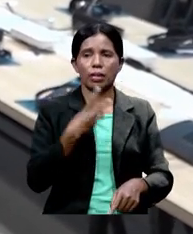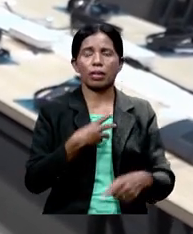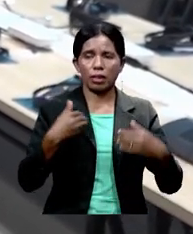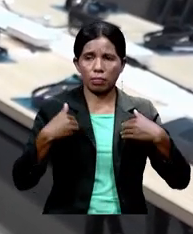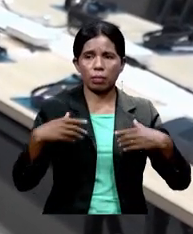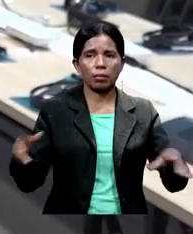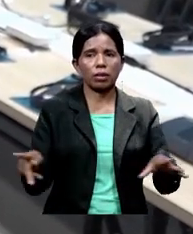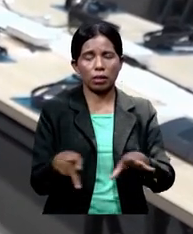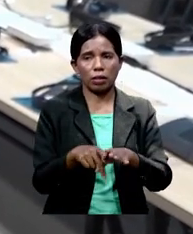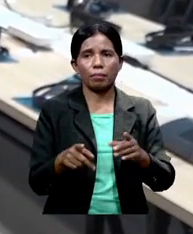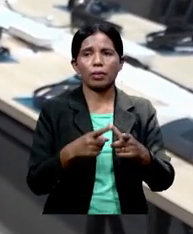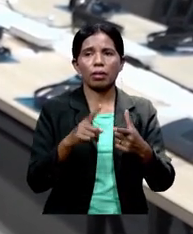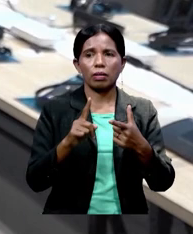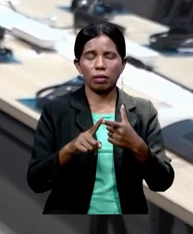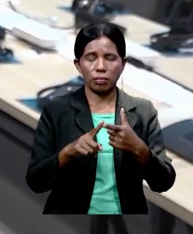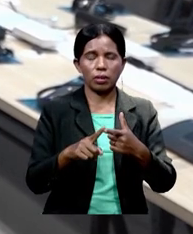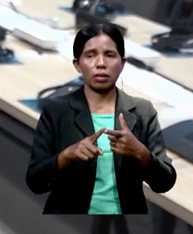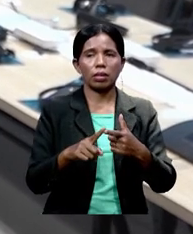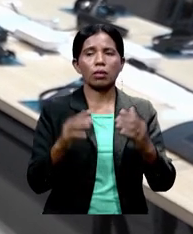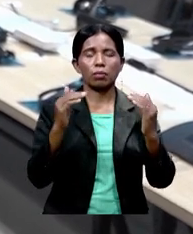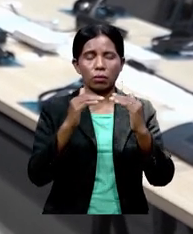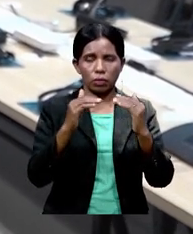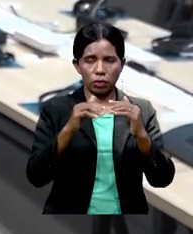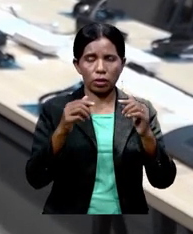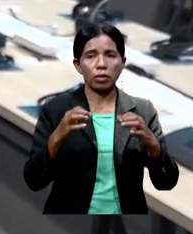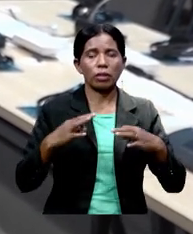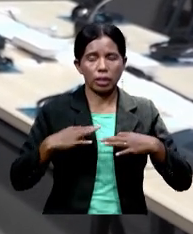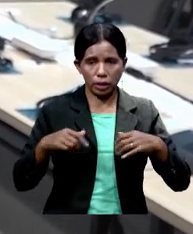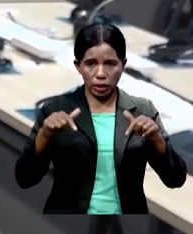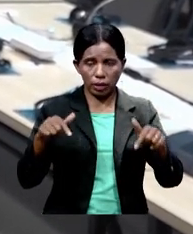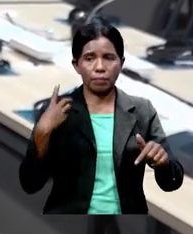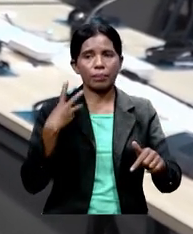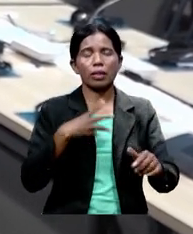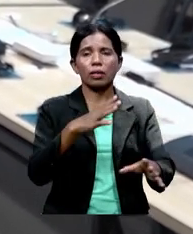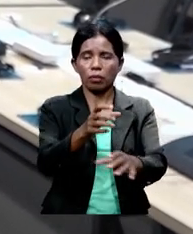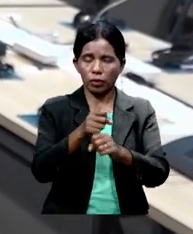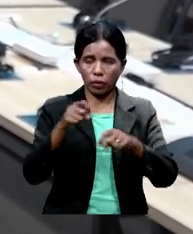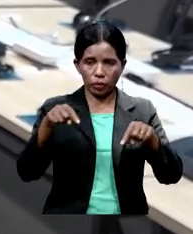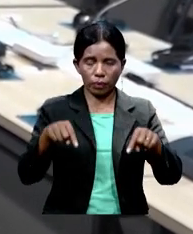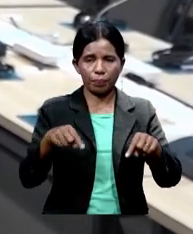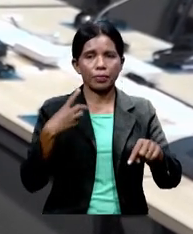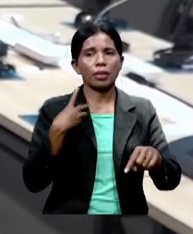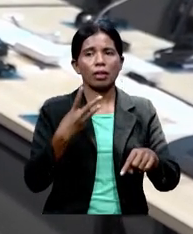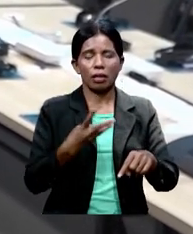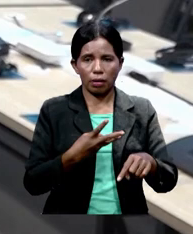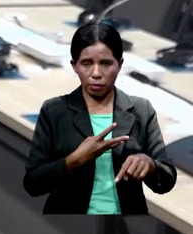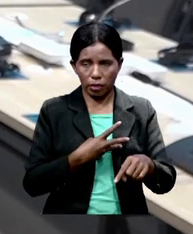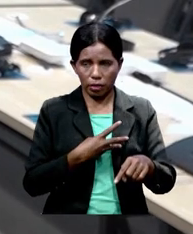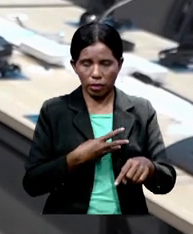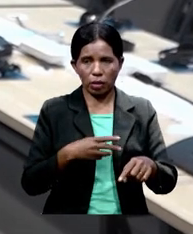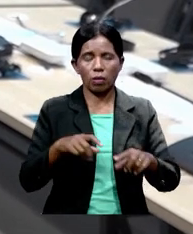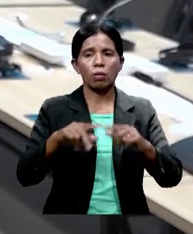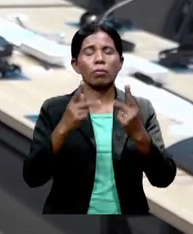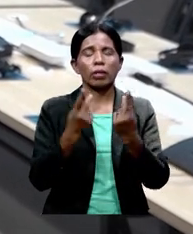mai be dalam rumah depois interval ini. Ohi, pontu sabi memang kita itu foto isu ne, liu siam ne parti perspektif sektor pribadi yang